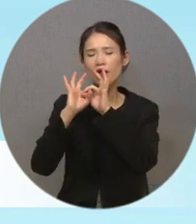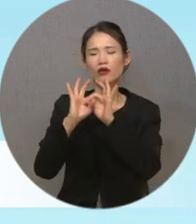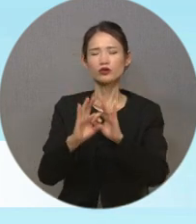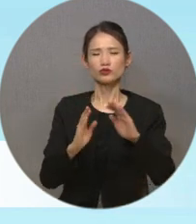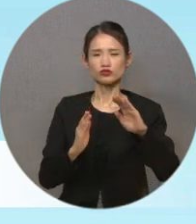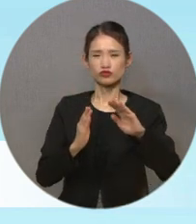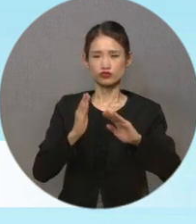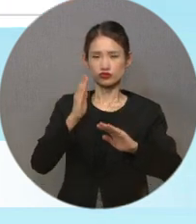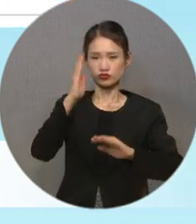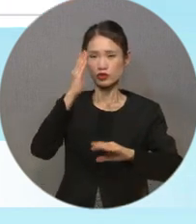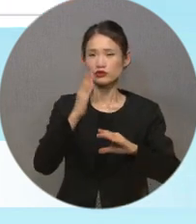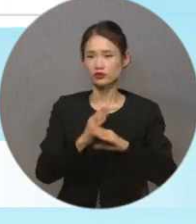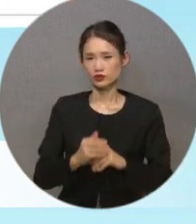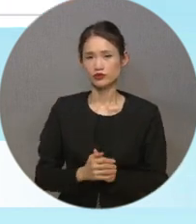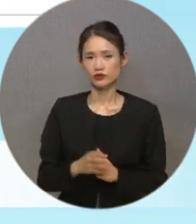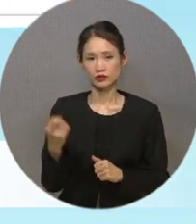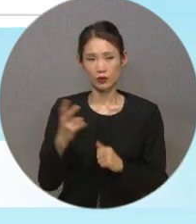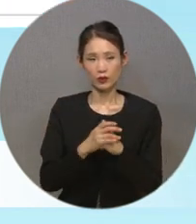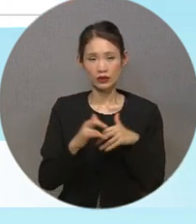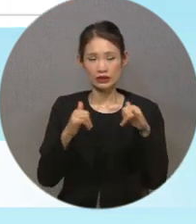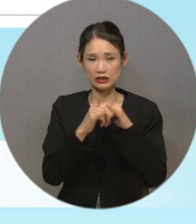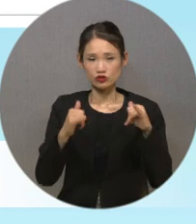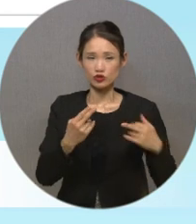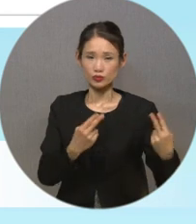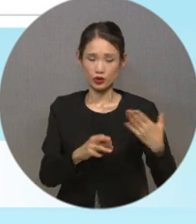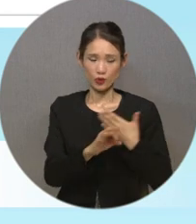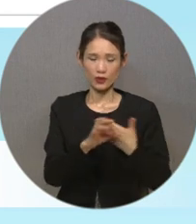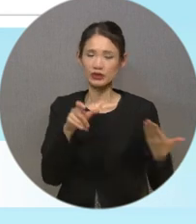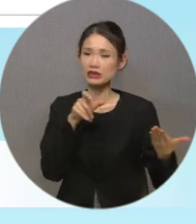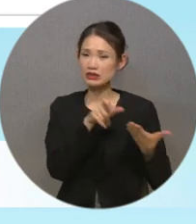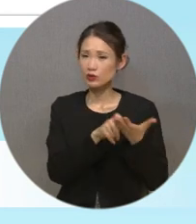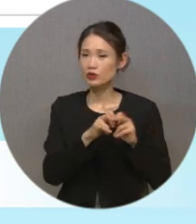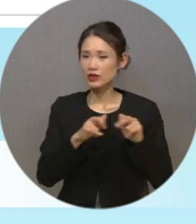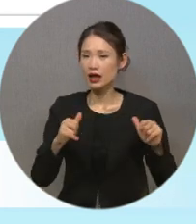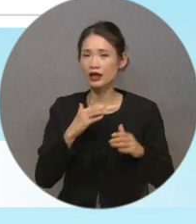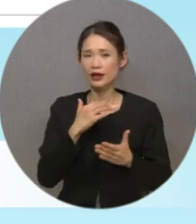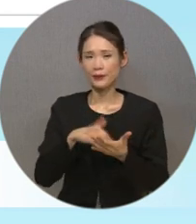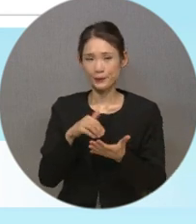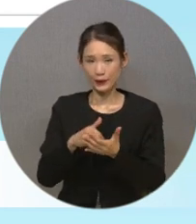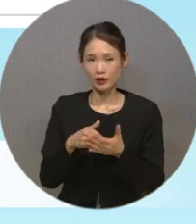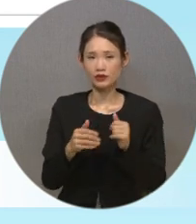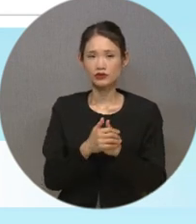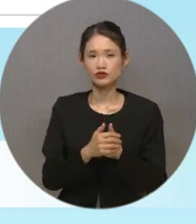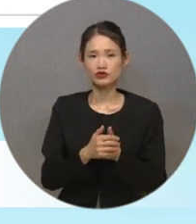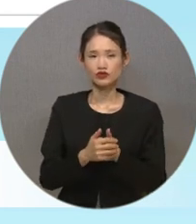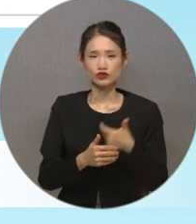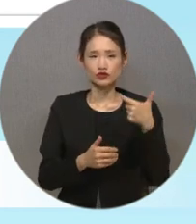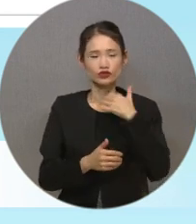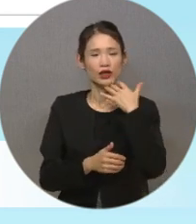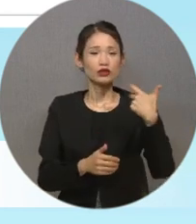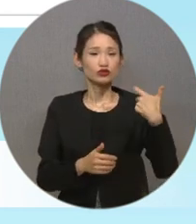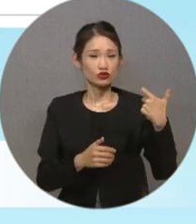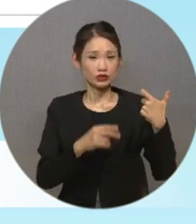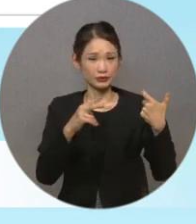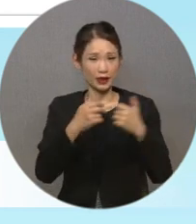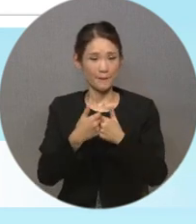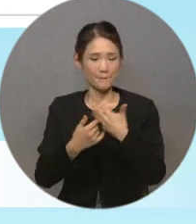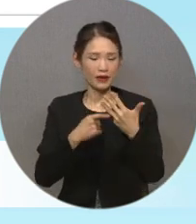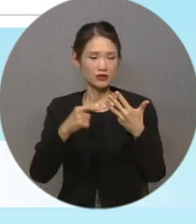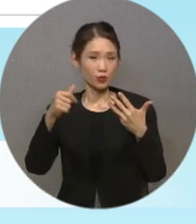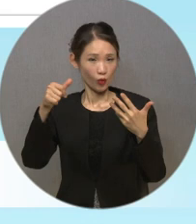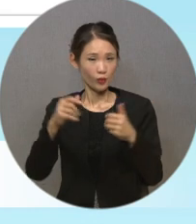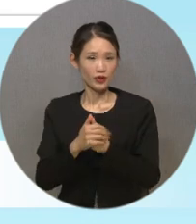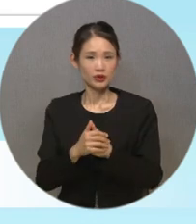있습니다 또 인구 대비 등록 장애인 비율은 60대가 8.5%, 70대가 15%,